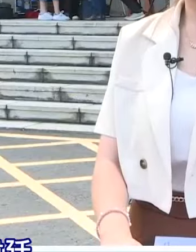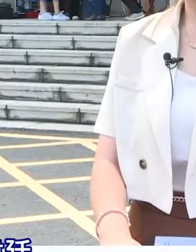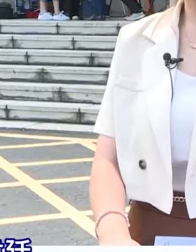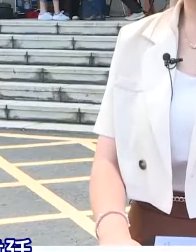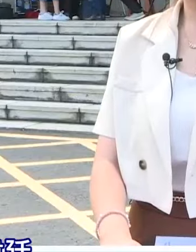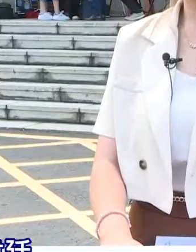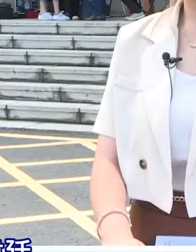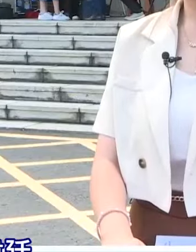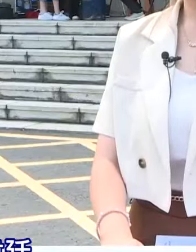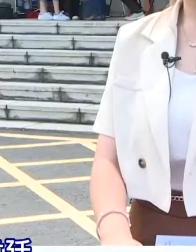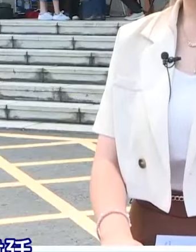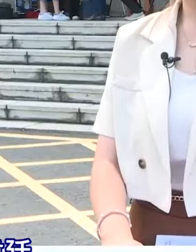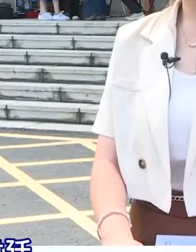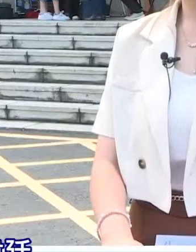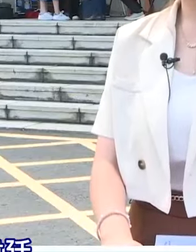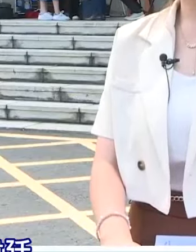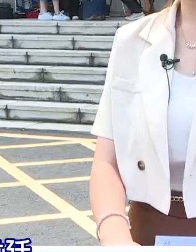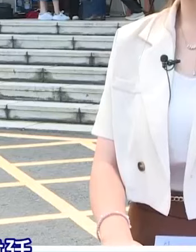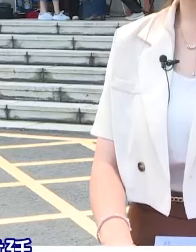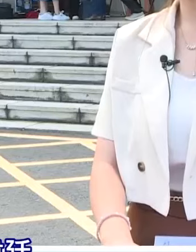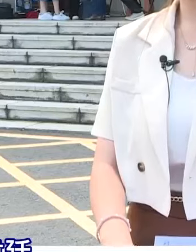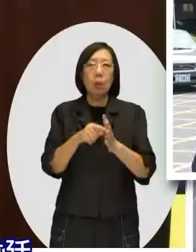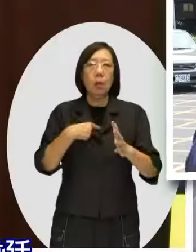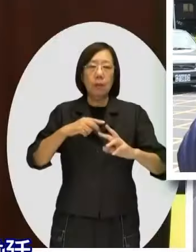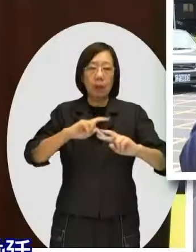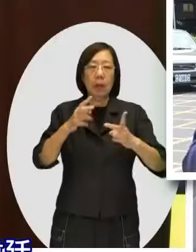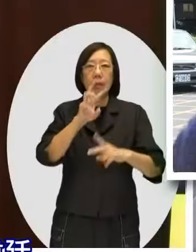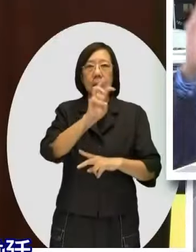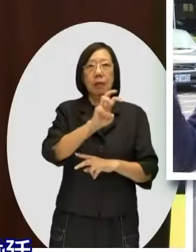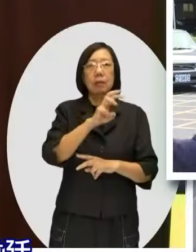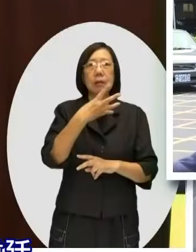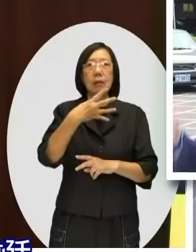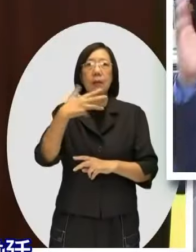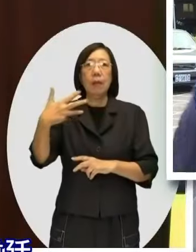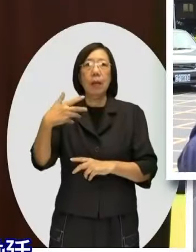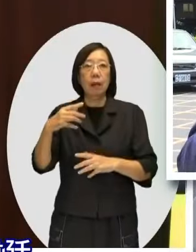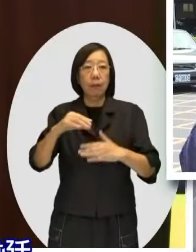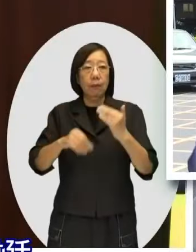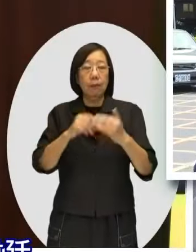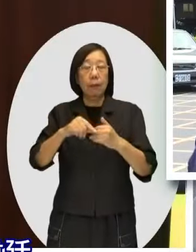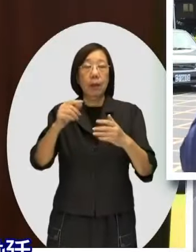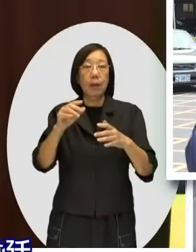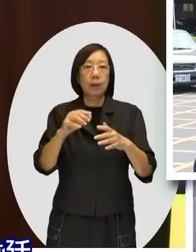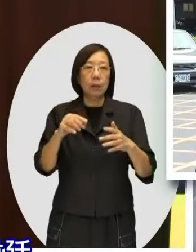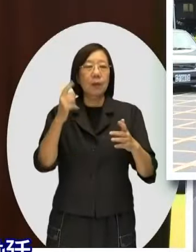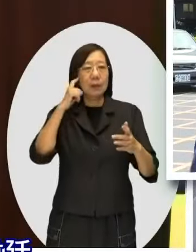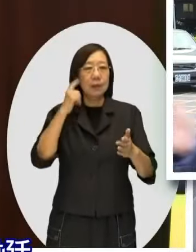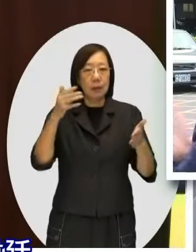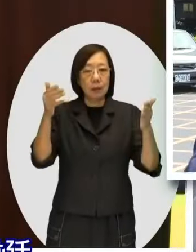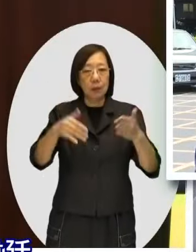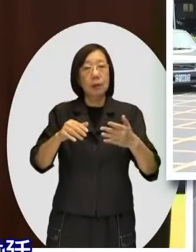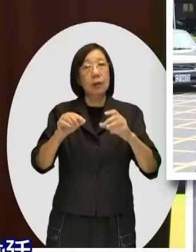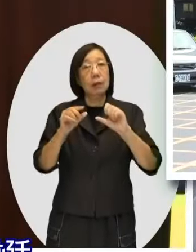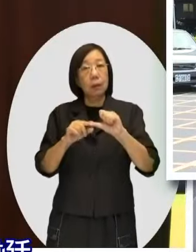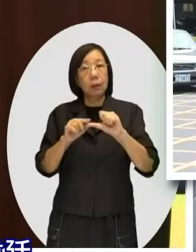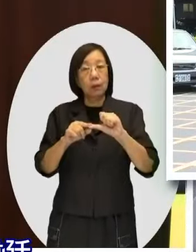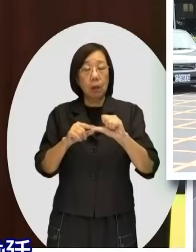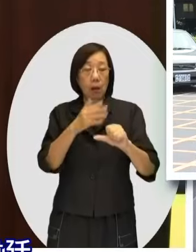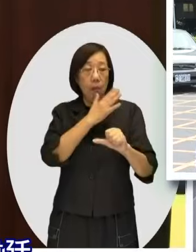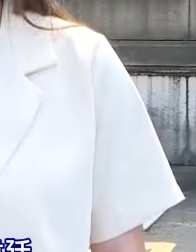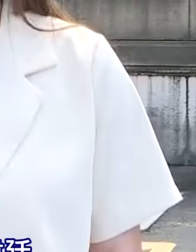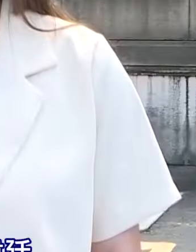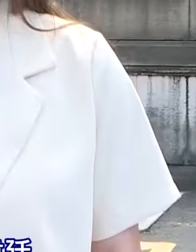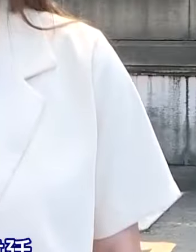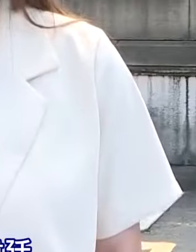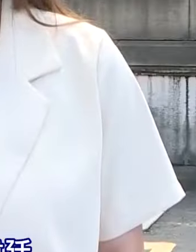部通通一致认同要判死刑，才能判死刑。所以现在后面所有的案件要判死的难度，相对的更难了。 因为其